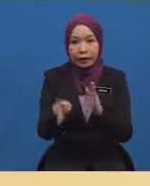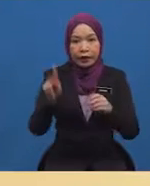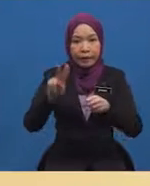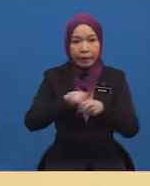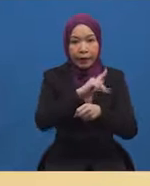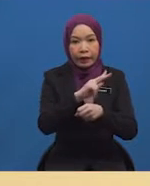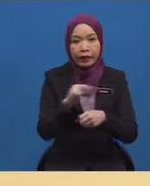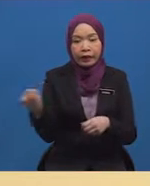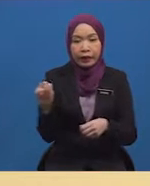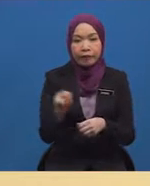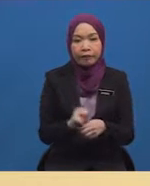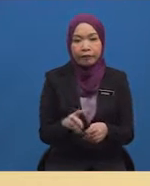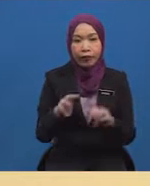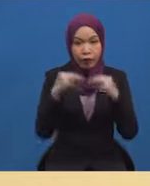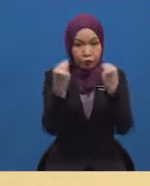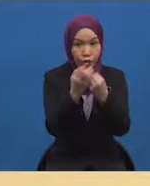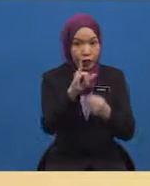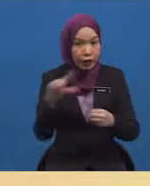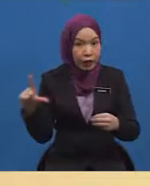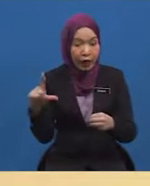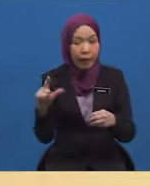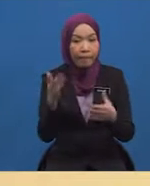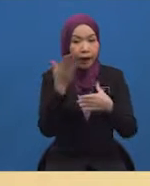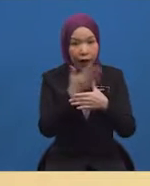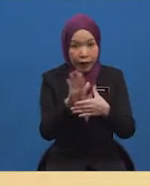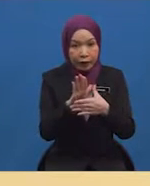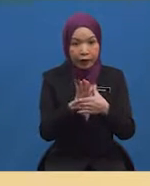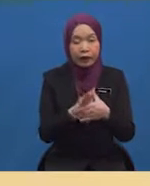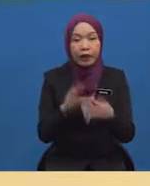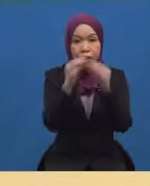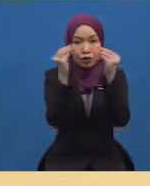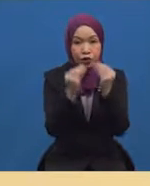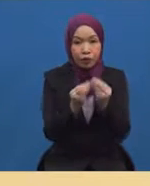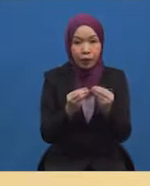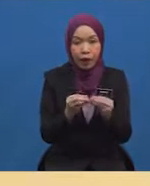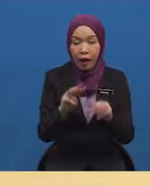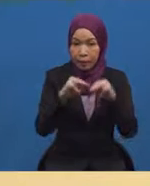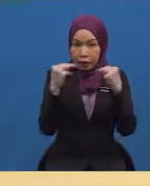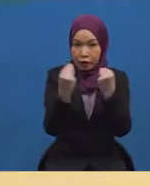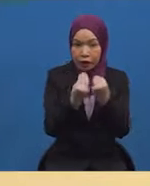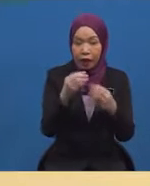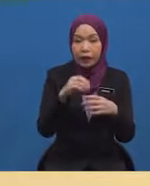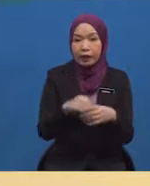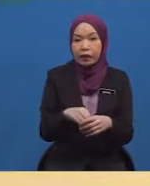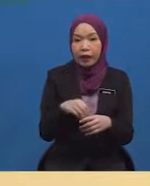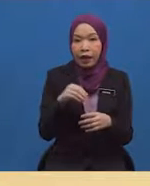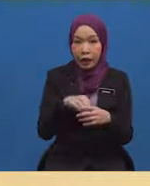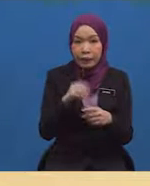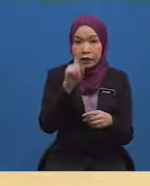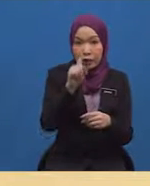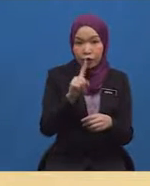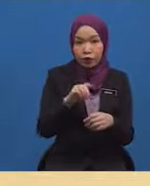adalah dengan membahagikan jumlah penduduk bagi sesebuah negara dengan luas negara